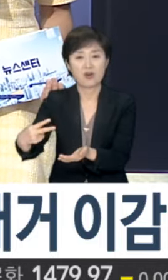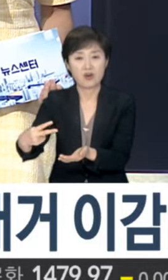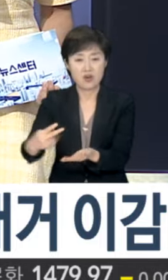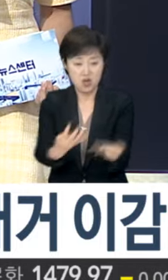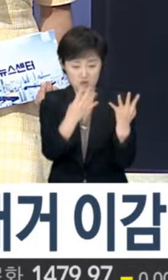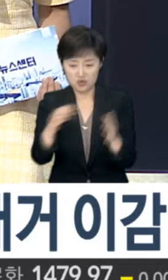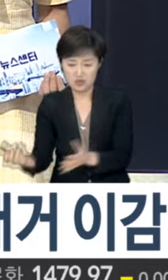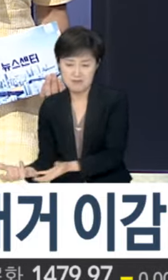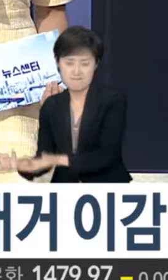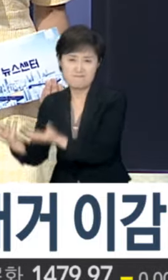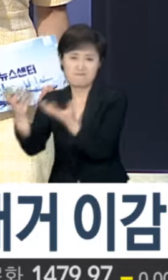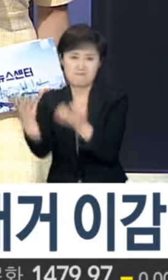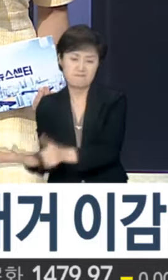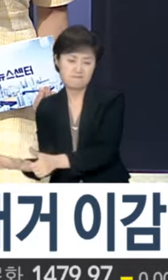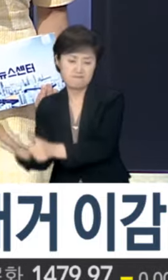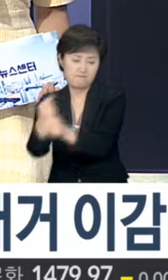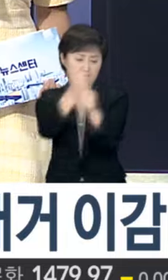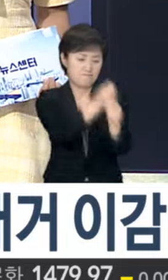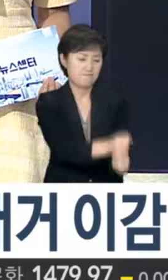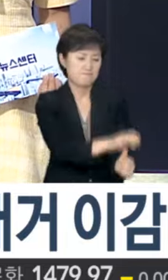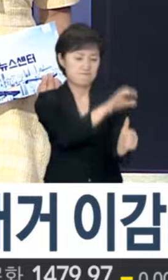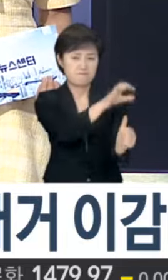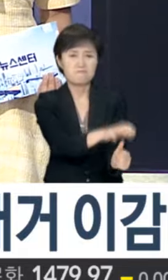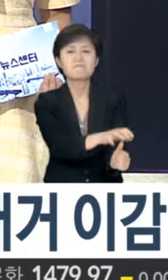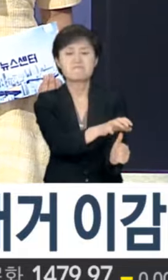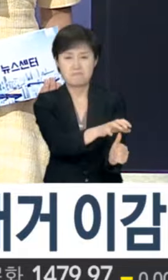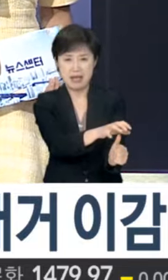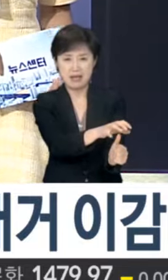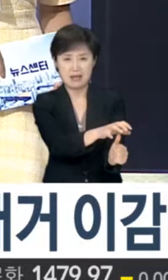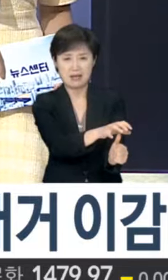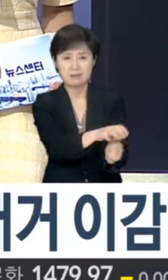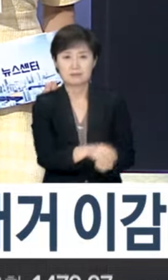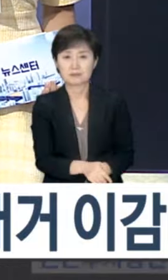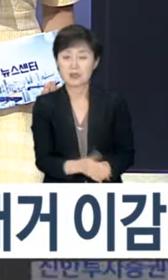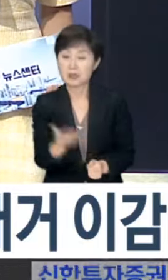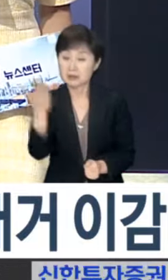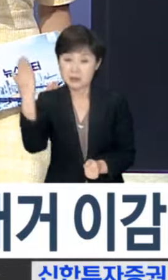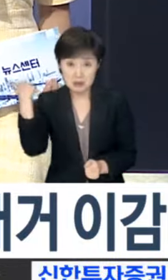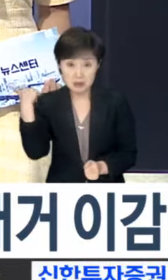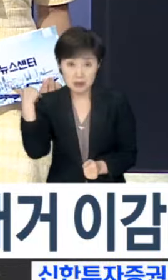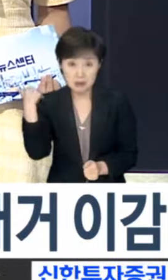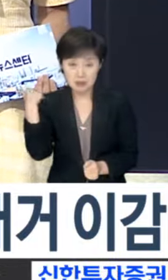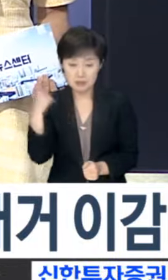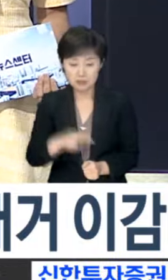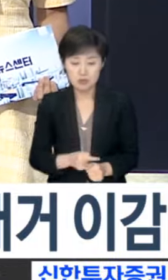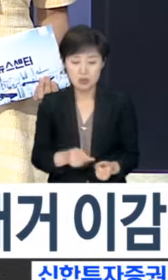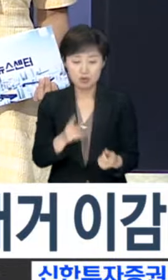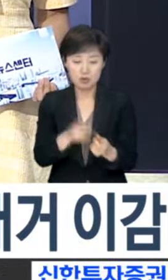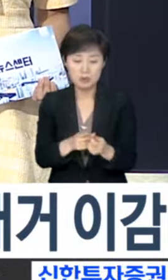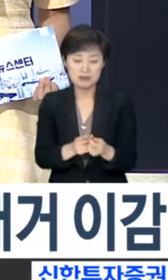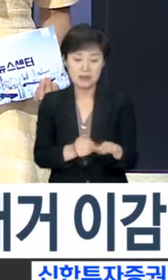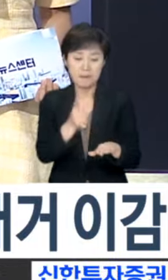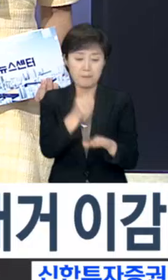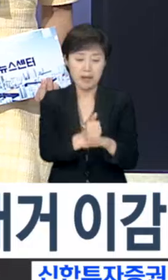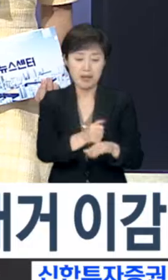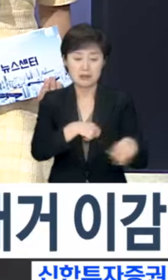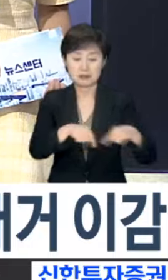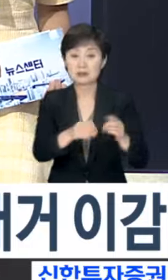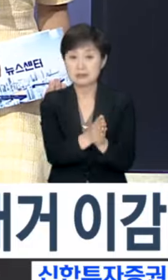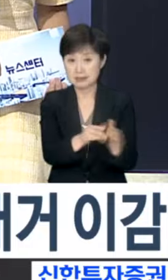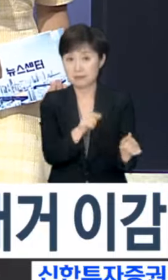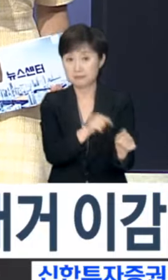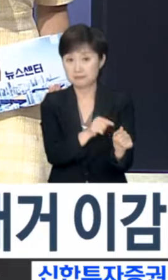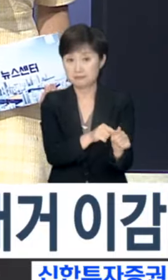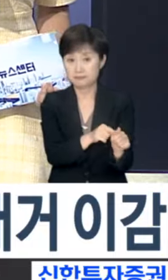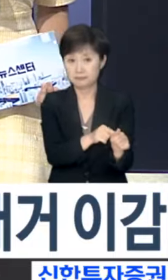테러범 수용센터인 세코트에 가뒀다고 밝혔는데요. 지난 1일 두 번째 임기를 시작한 부켈레 대통령은